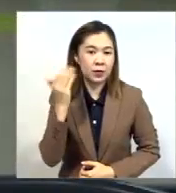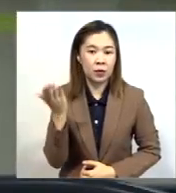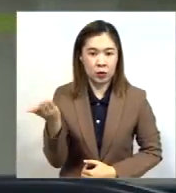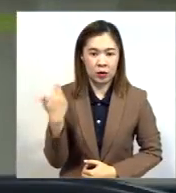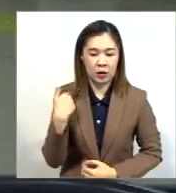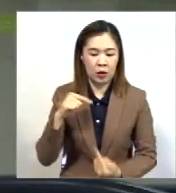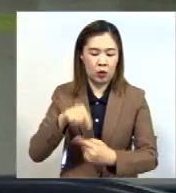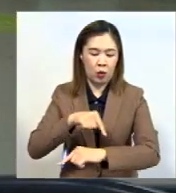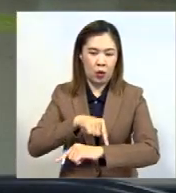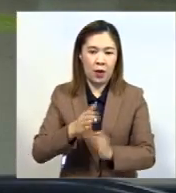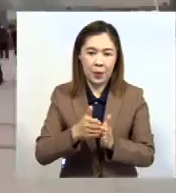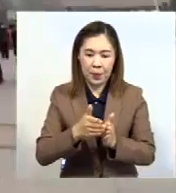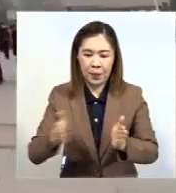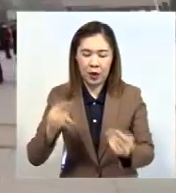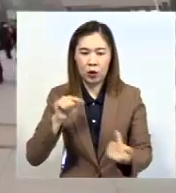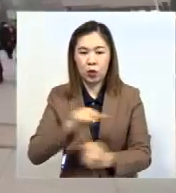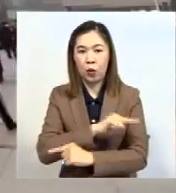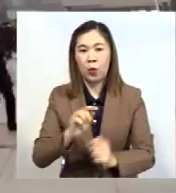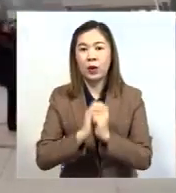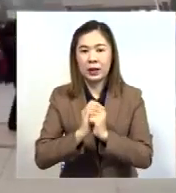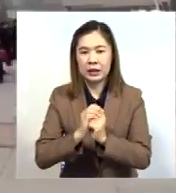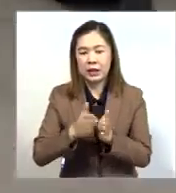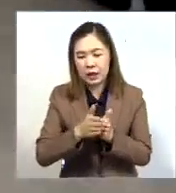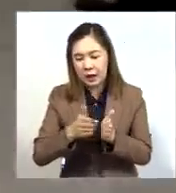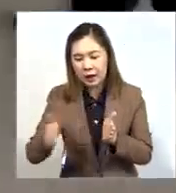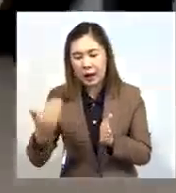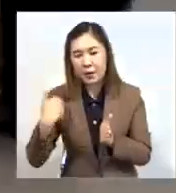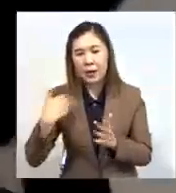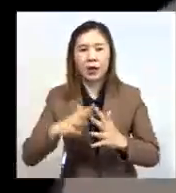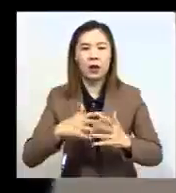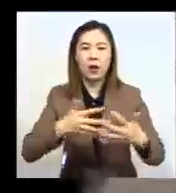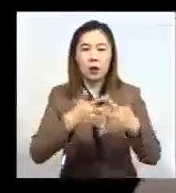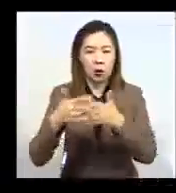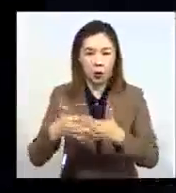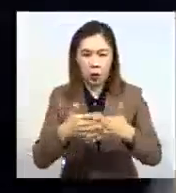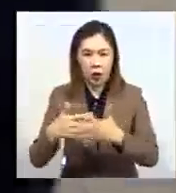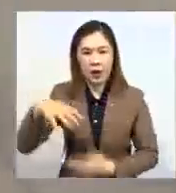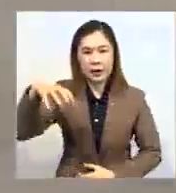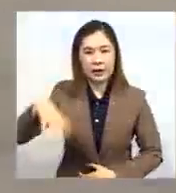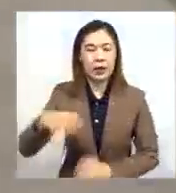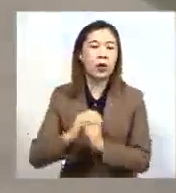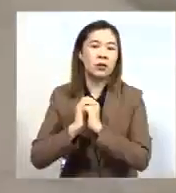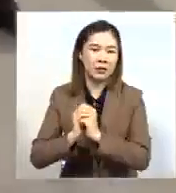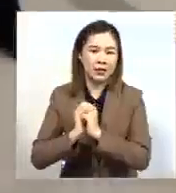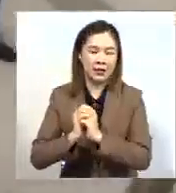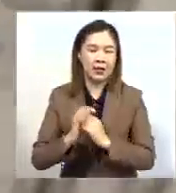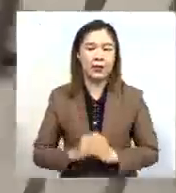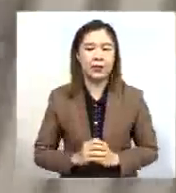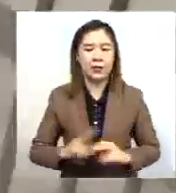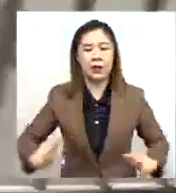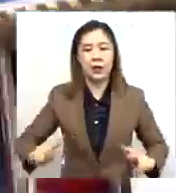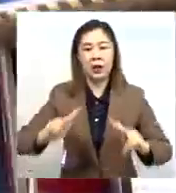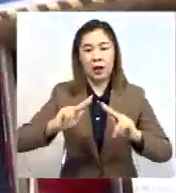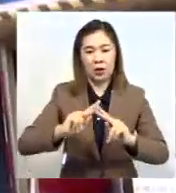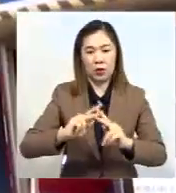าปิดทำการช่วงเทศกาลตรุษจีนออกไปสำหรับโรงงานผลิตบางแห่งที่ตั้งอยู่ในประเทศจีนด้วยครับเมื่อวานนี้กระทรวงการต่างประเ